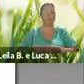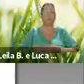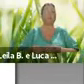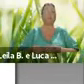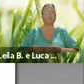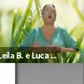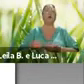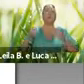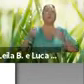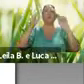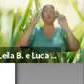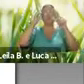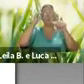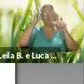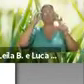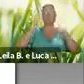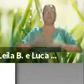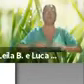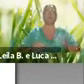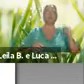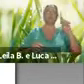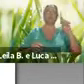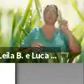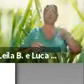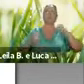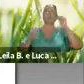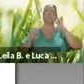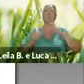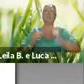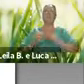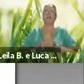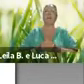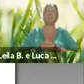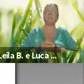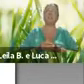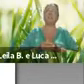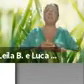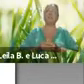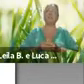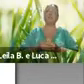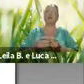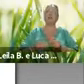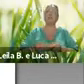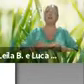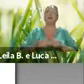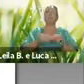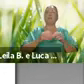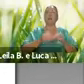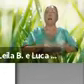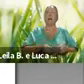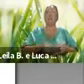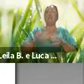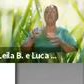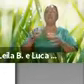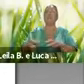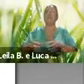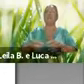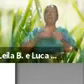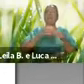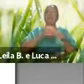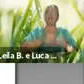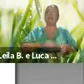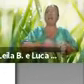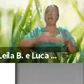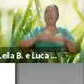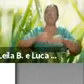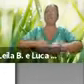inferiori, no? Proprio per questo Gesù, il Divino Maestro, ci raccomanda pregare e vigilare,